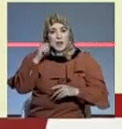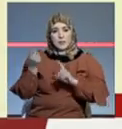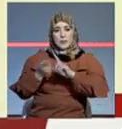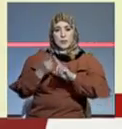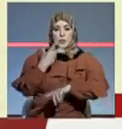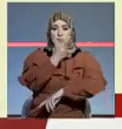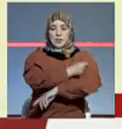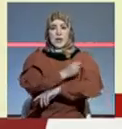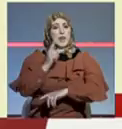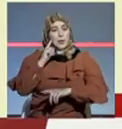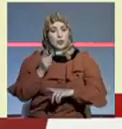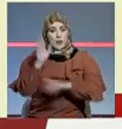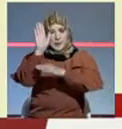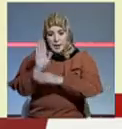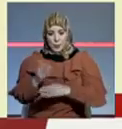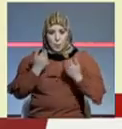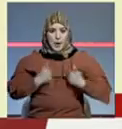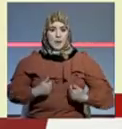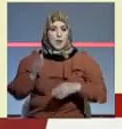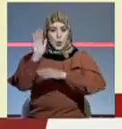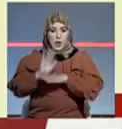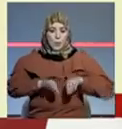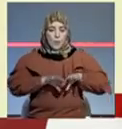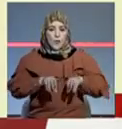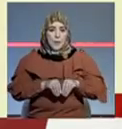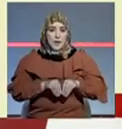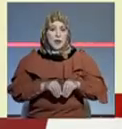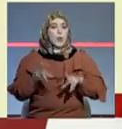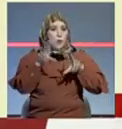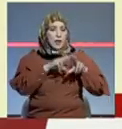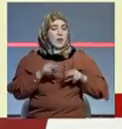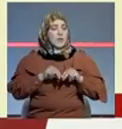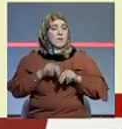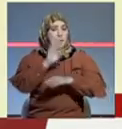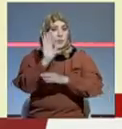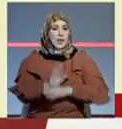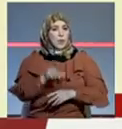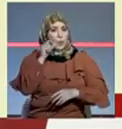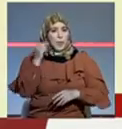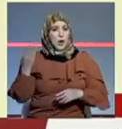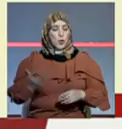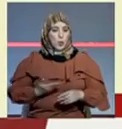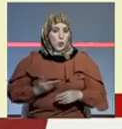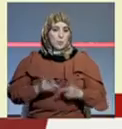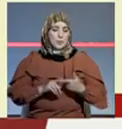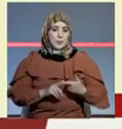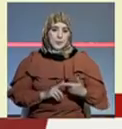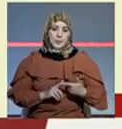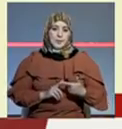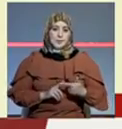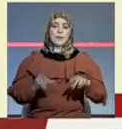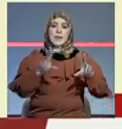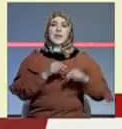باش نحموا بعضنا، باش نحموا عائلاتنا أولاً، باش نحموا أهالينا زادة، بابا والأم، باش نحموهم، باش